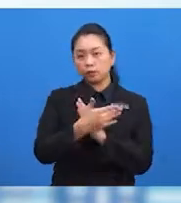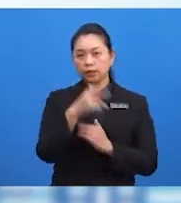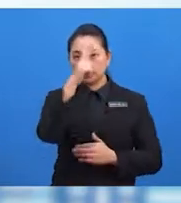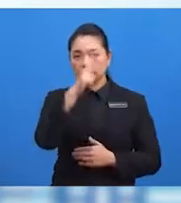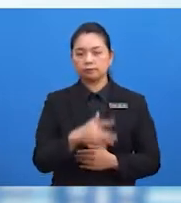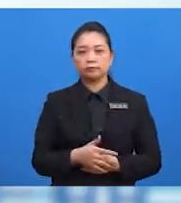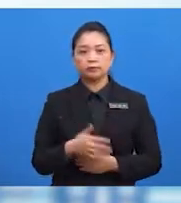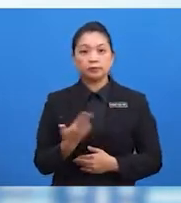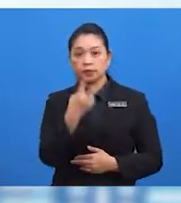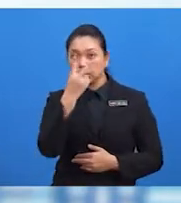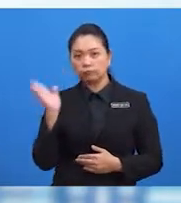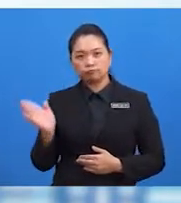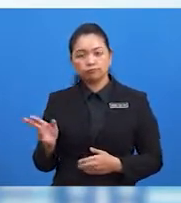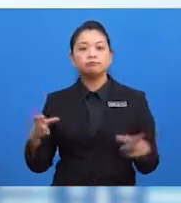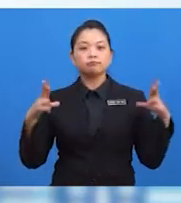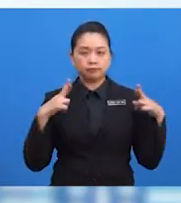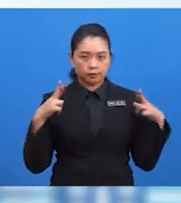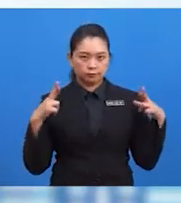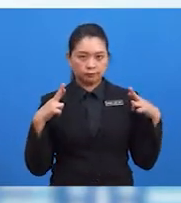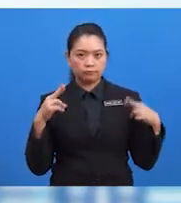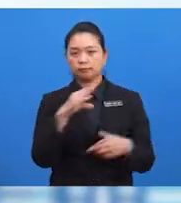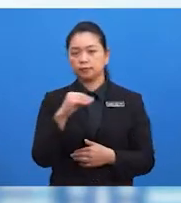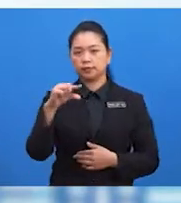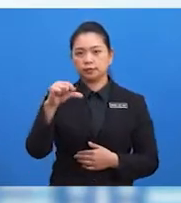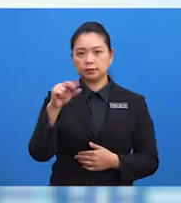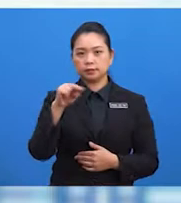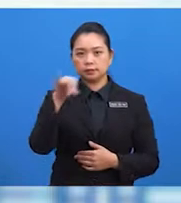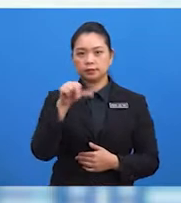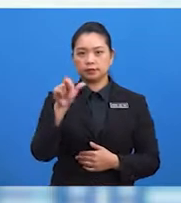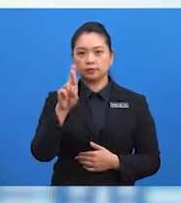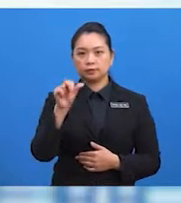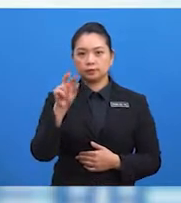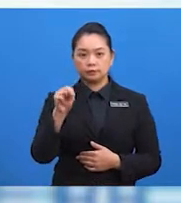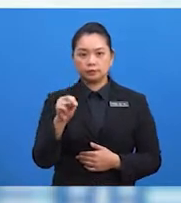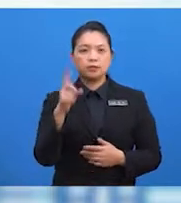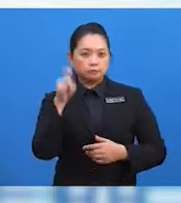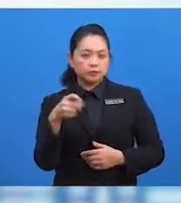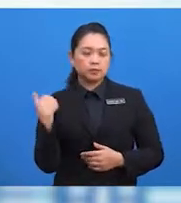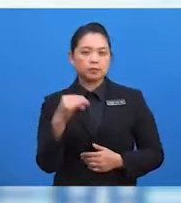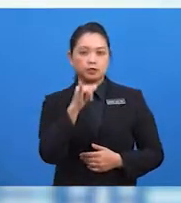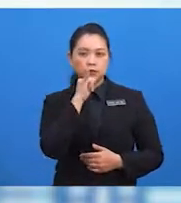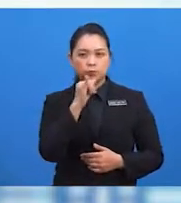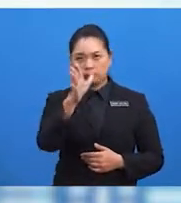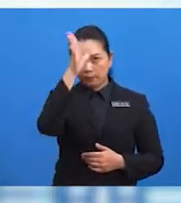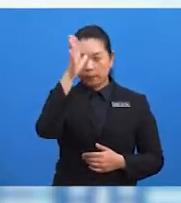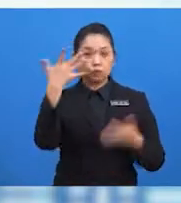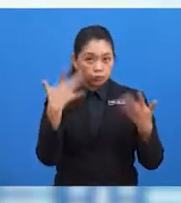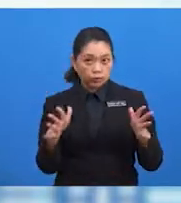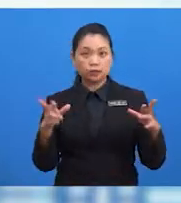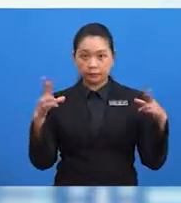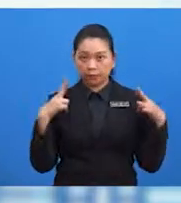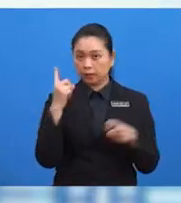Pencen dan ganjaran mesti ada di kalangan ibu atau bapa murid-murid yang sudah pencen atau bersara dari perkhidmatan